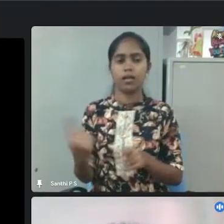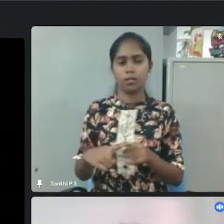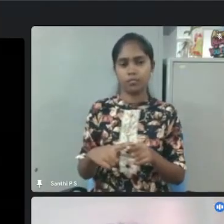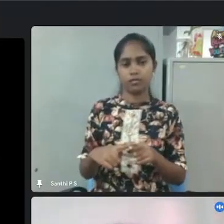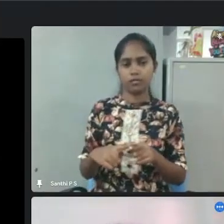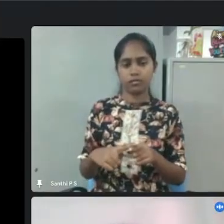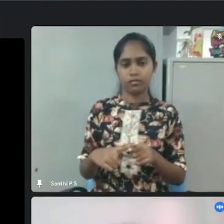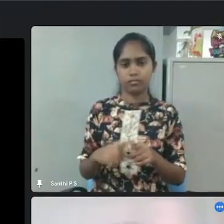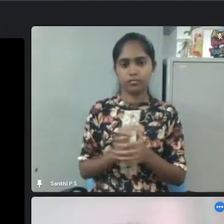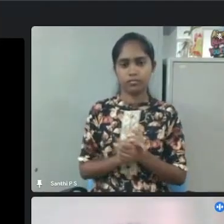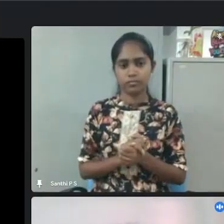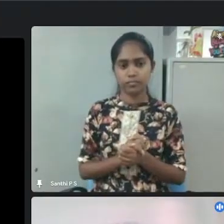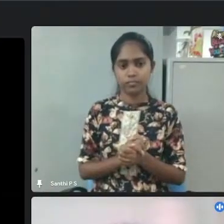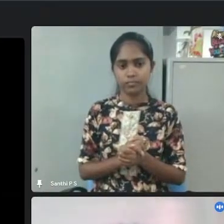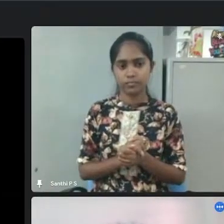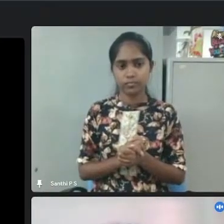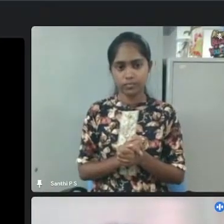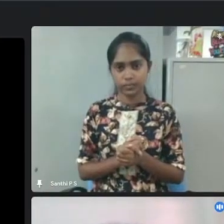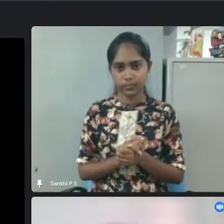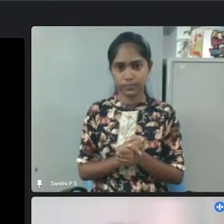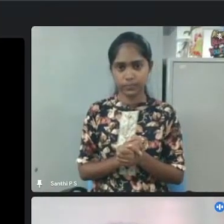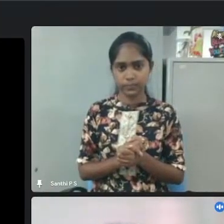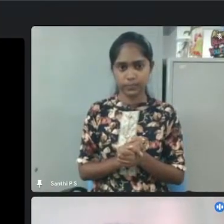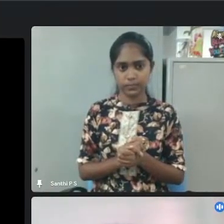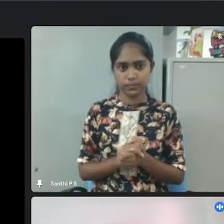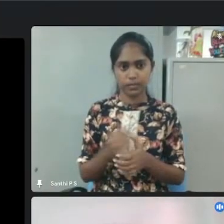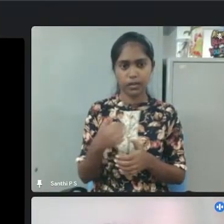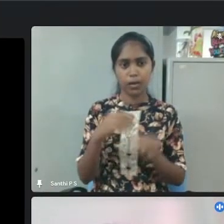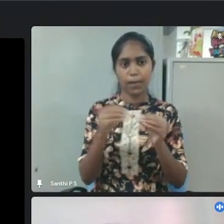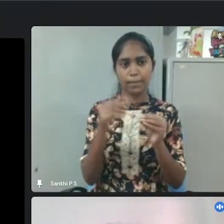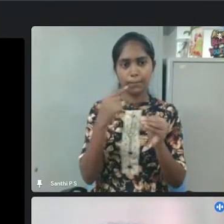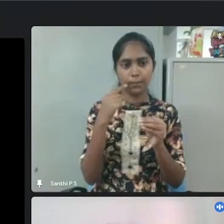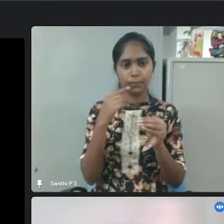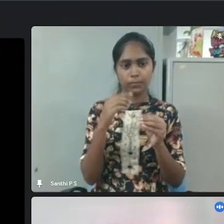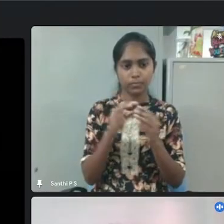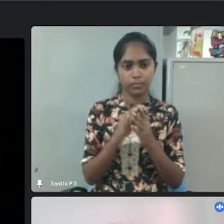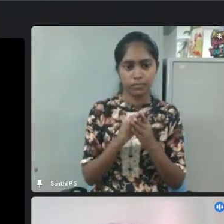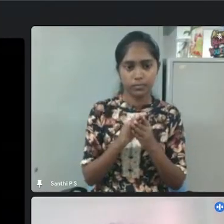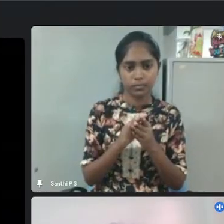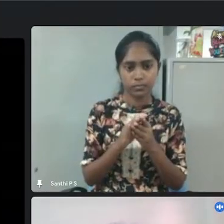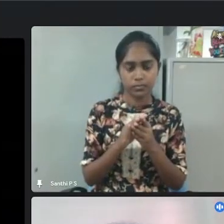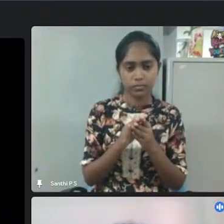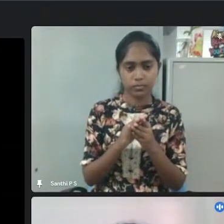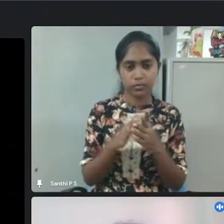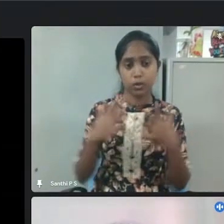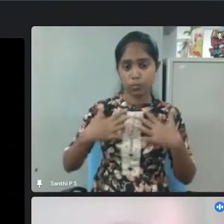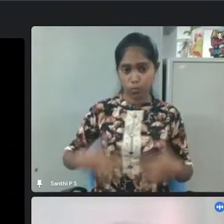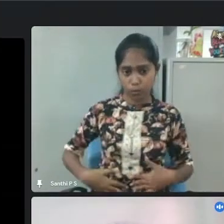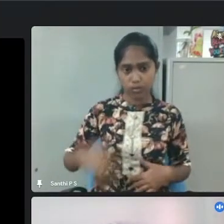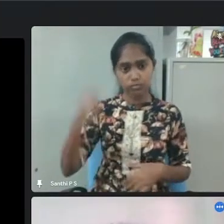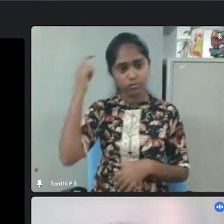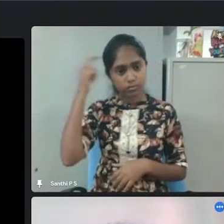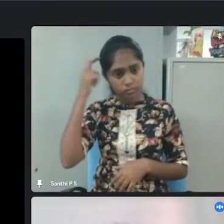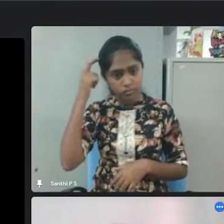അപ്പോൾ ഇതാണ് നമ്മുടെ ബയോ സൈക്കോ സോഷ്യൽ അല്ലെങ്കിൽ ശാരീരിക, മാനസിക, സാമൂഹിക